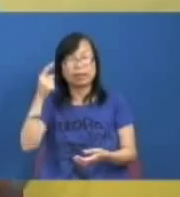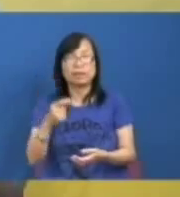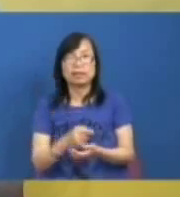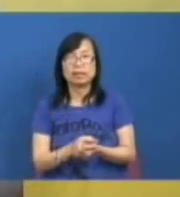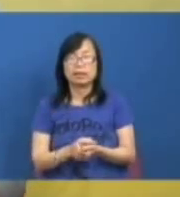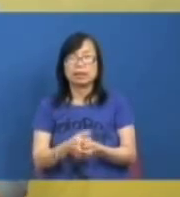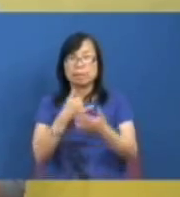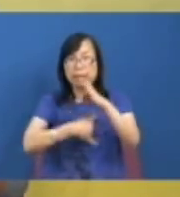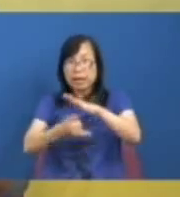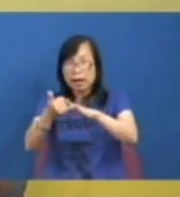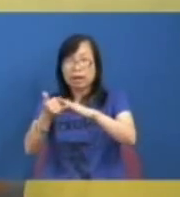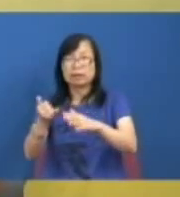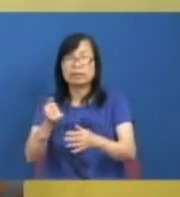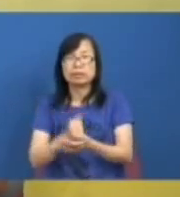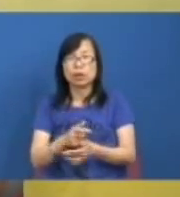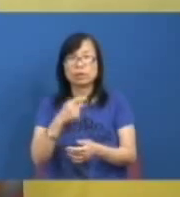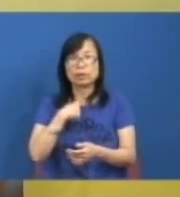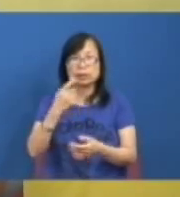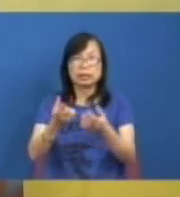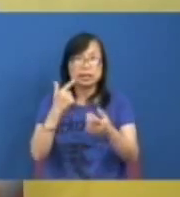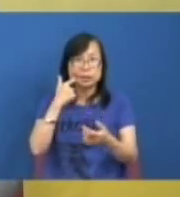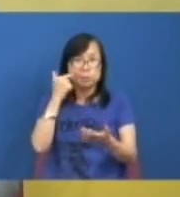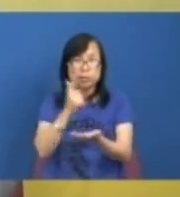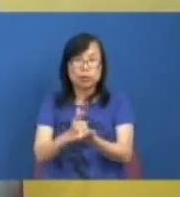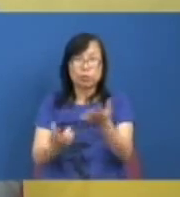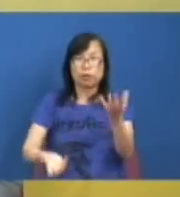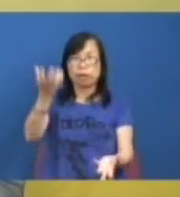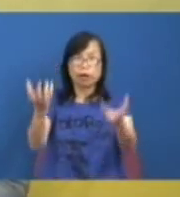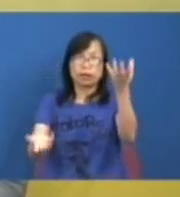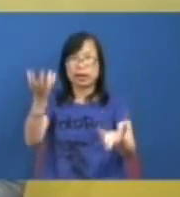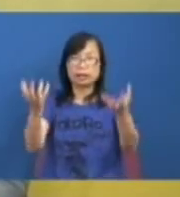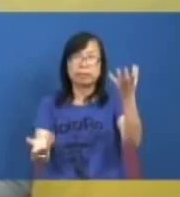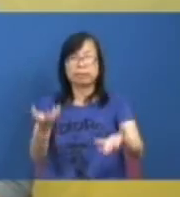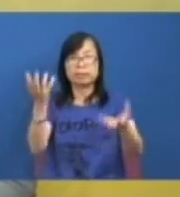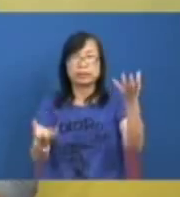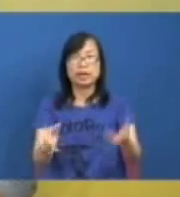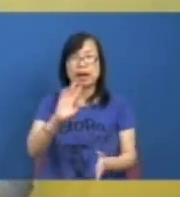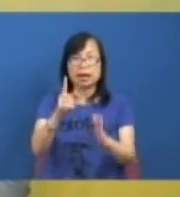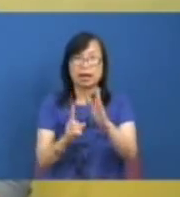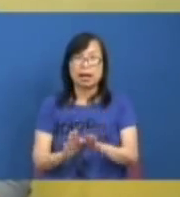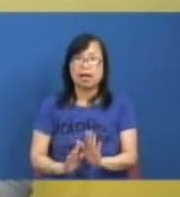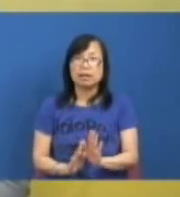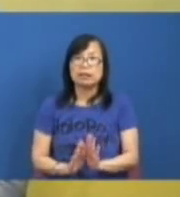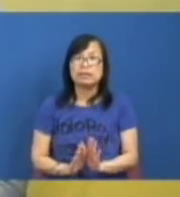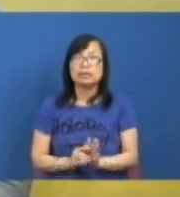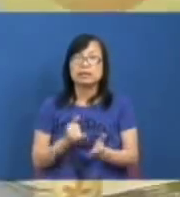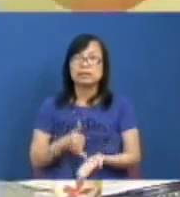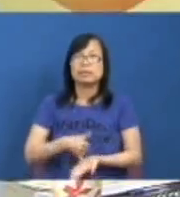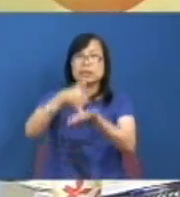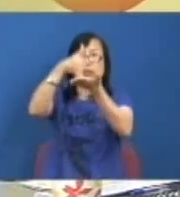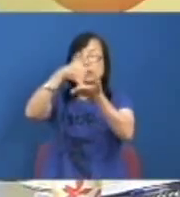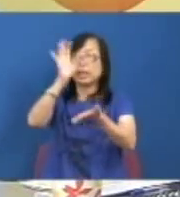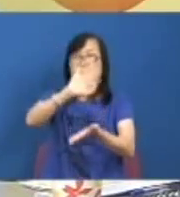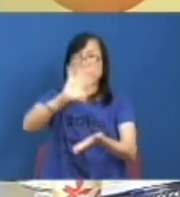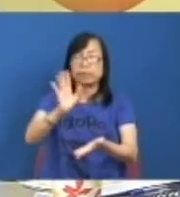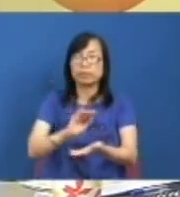第二就係當你有嚴重火警嘅時候咧，絕對唔應該用咩咧？ 升降機啦， 係啊！你唔好阻住個消